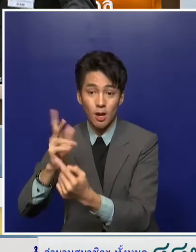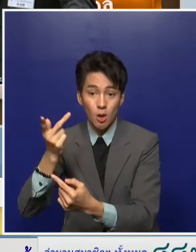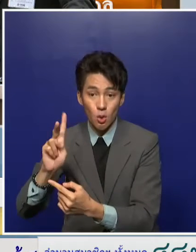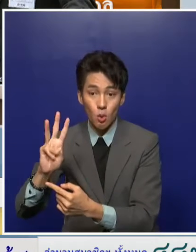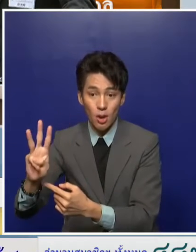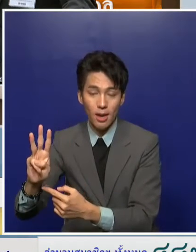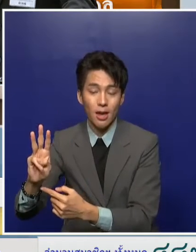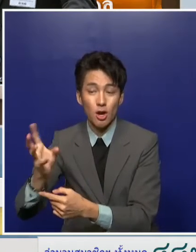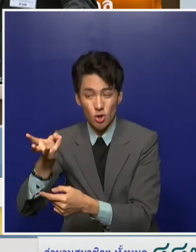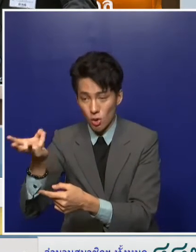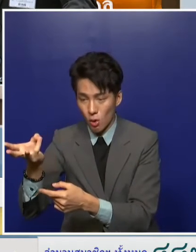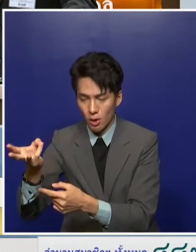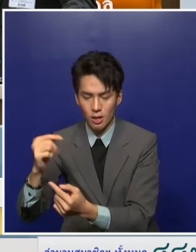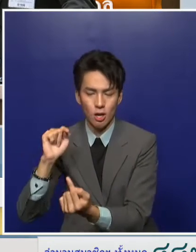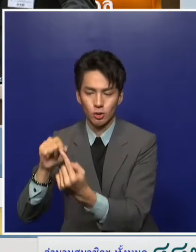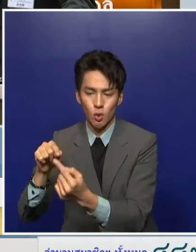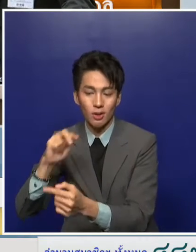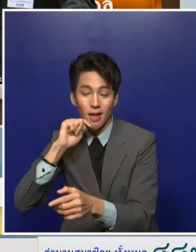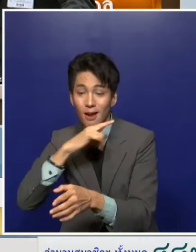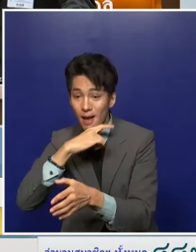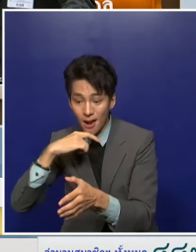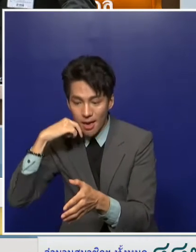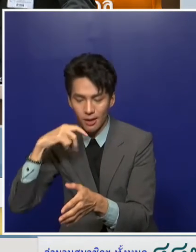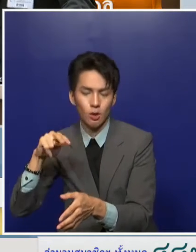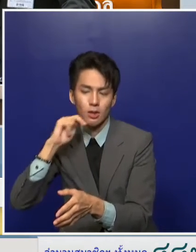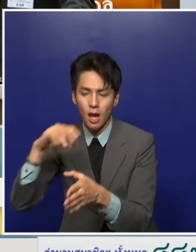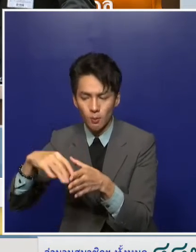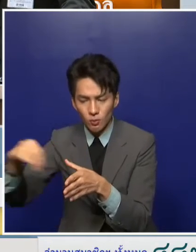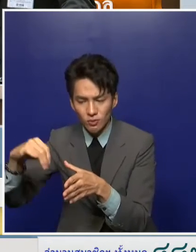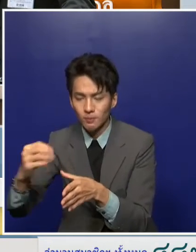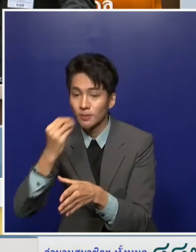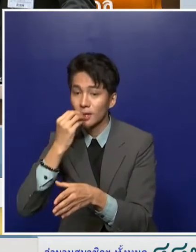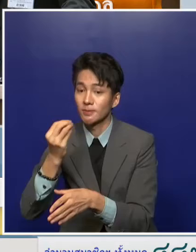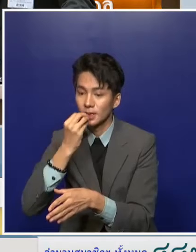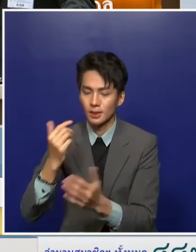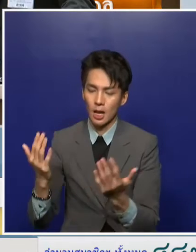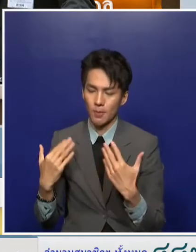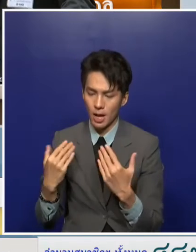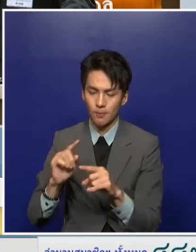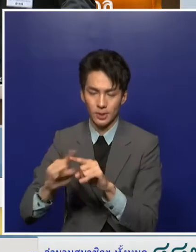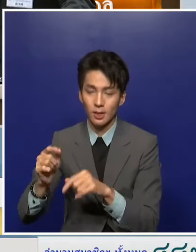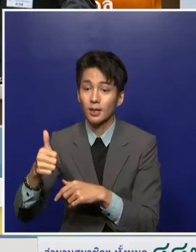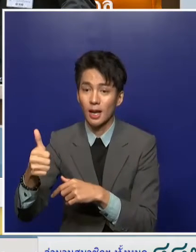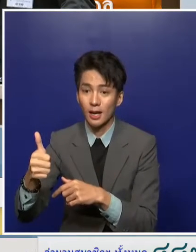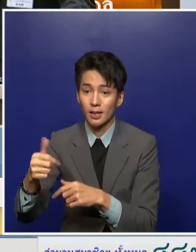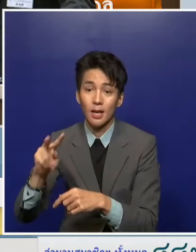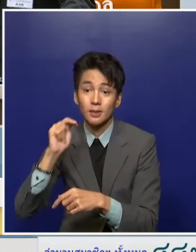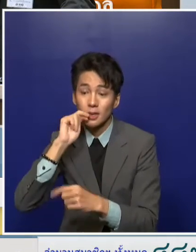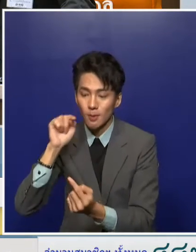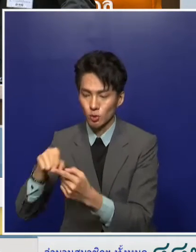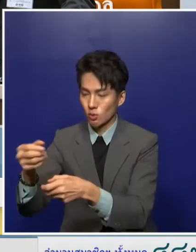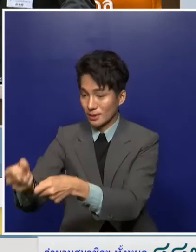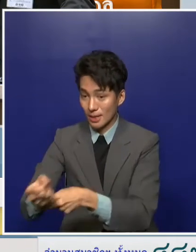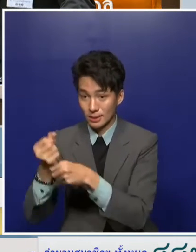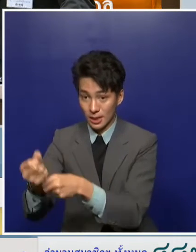ใช้ตลอดฤดูกาลน้ำใช้นี่คือน้ำสำหรับอุปโภคและบริโภคเท่านั้นนะครับไม่รวมไปถึงน้ำใช้